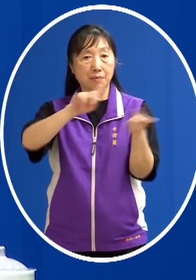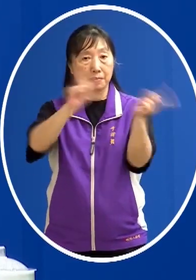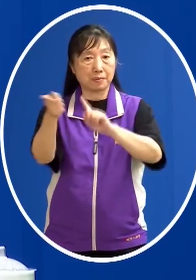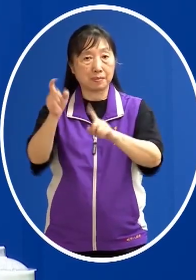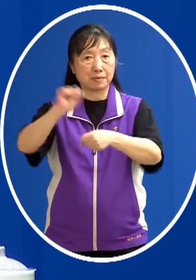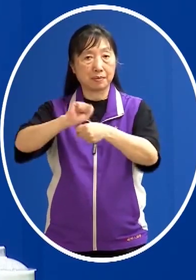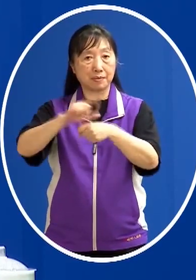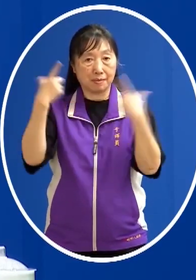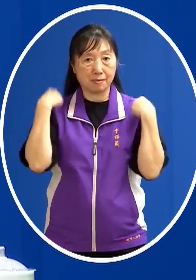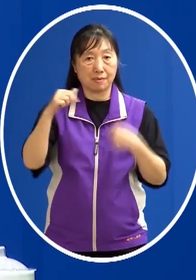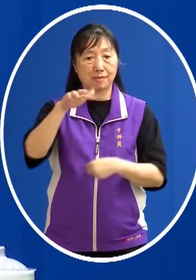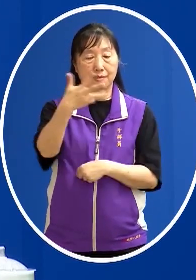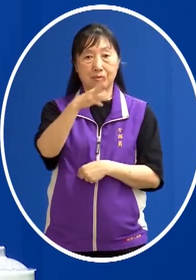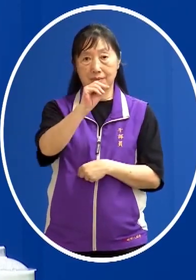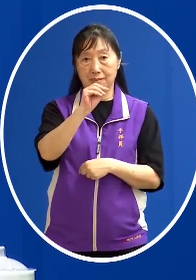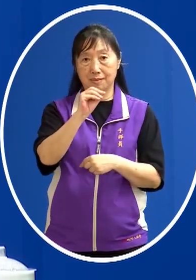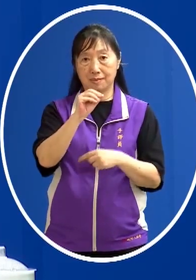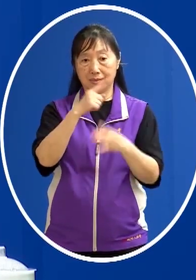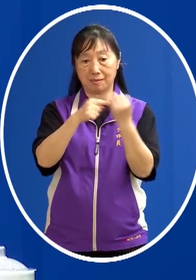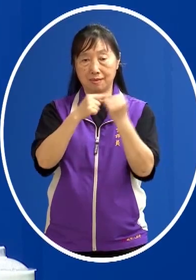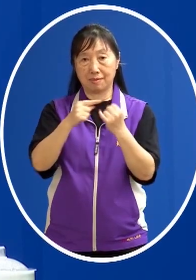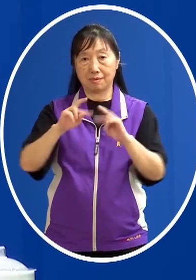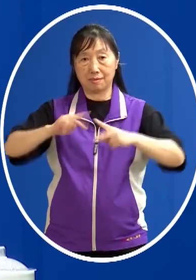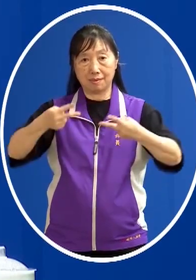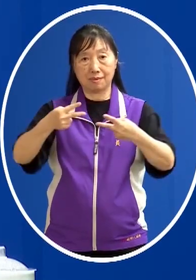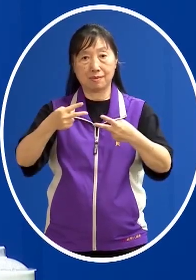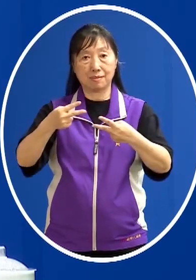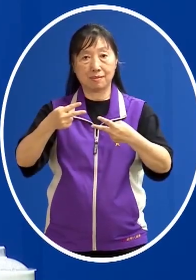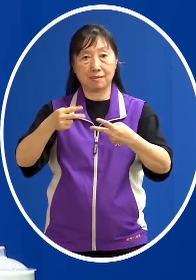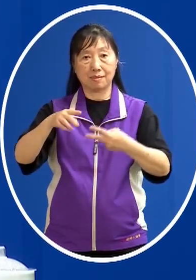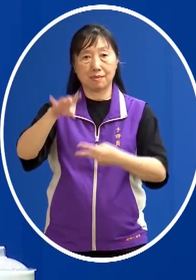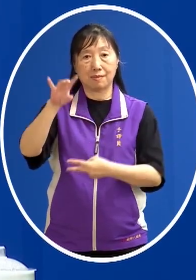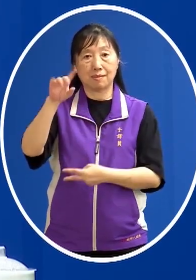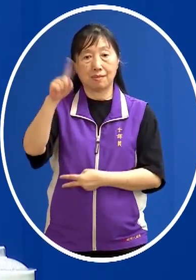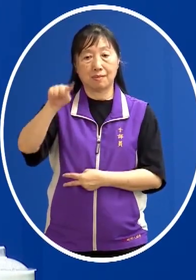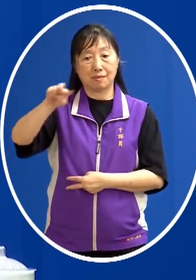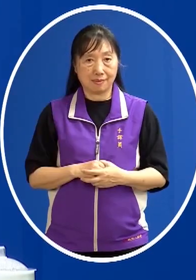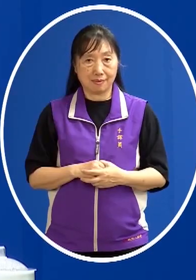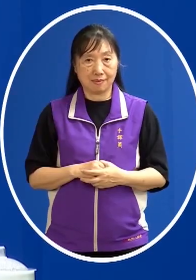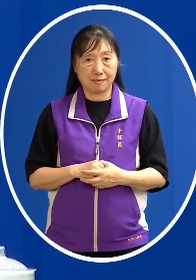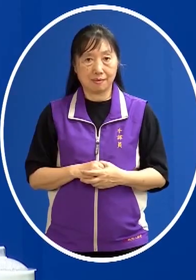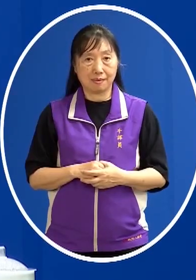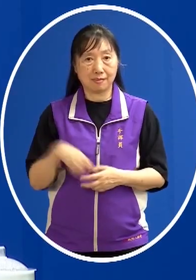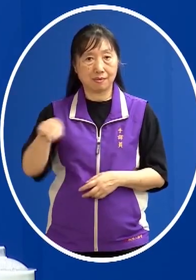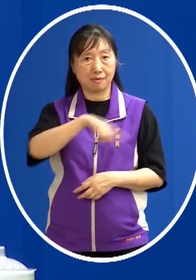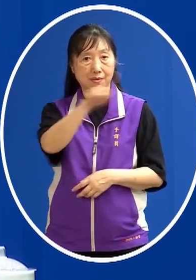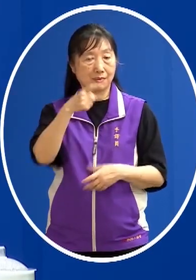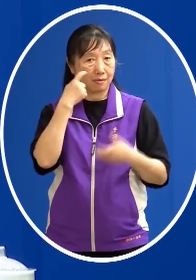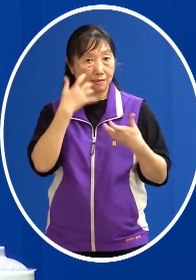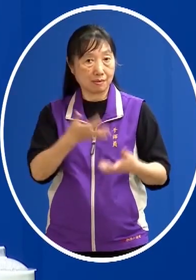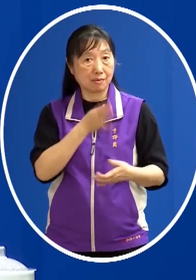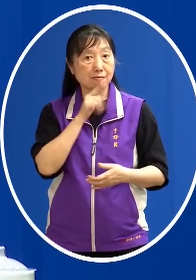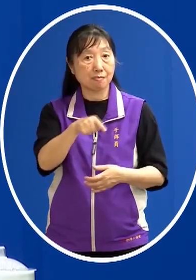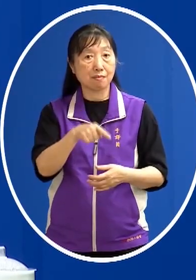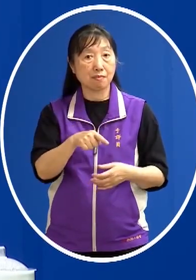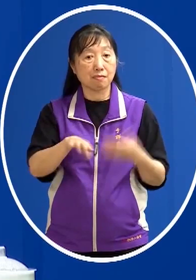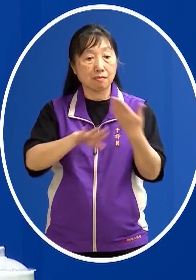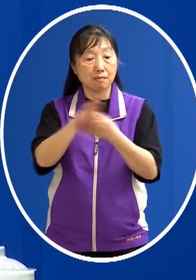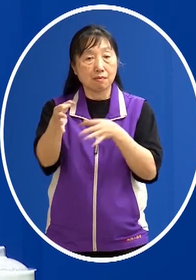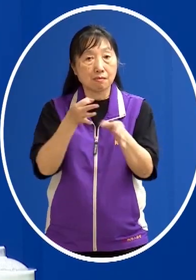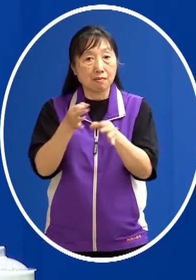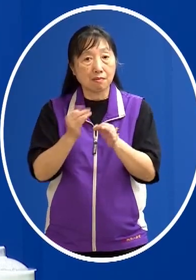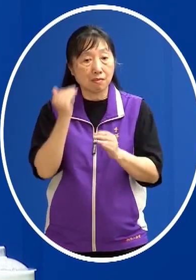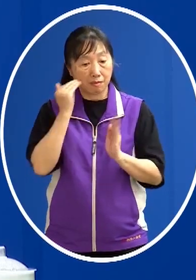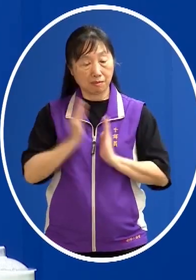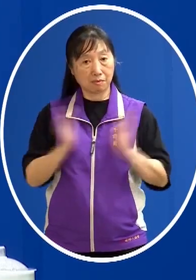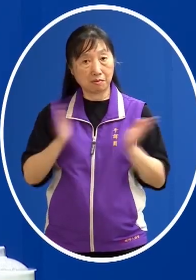的800万片改成为到1200万片。大家关心就是市场开放，那